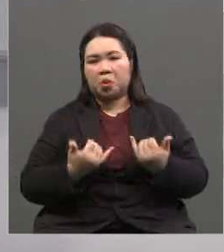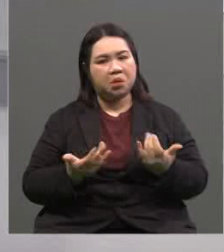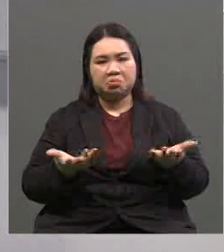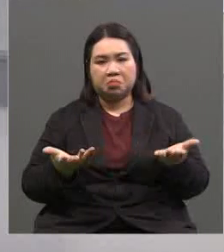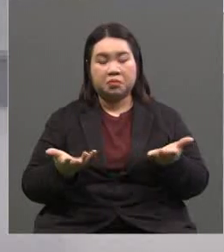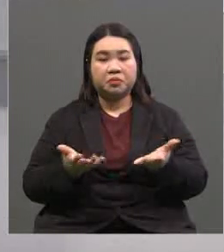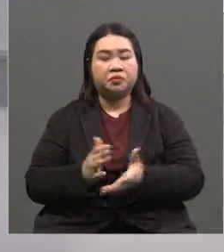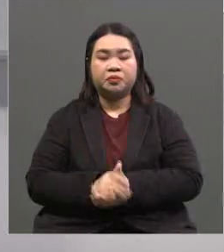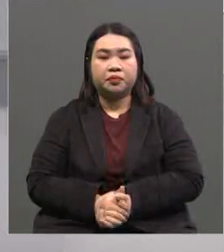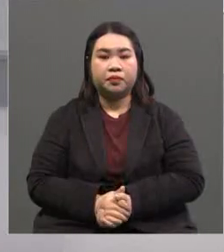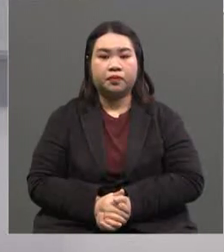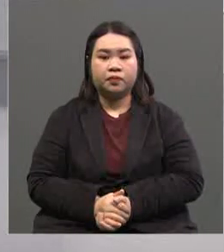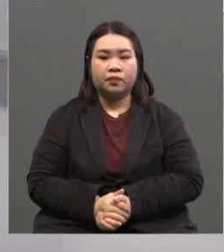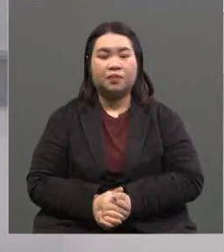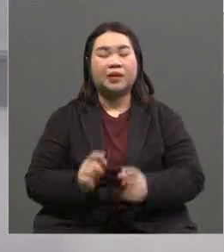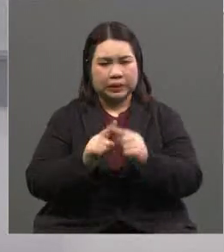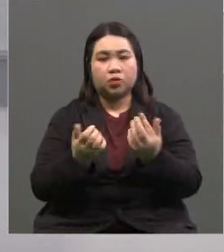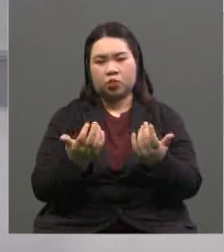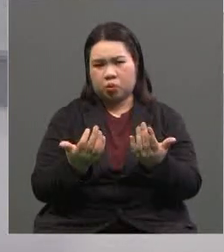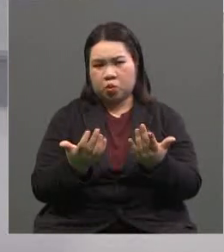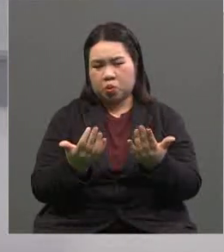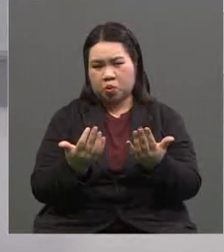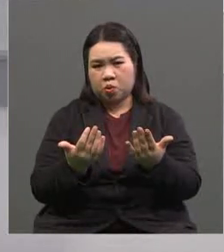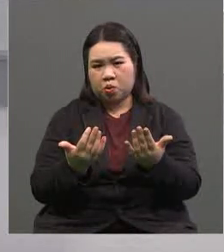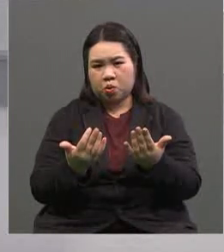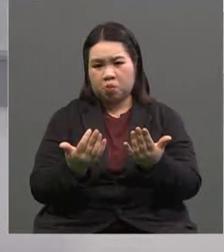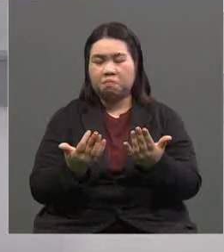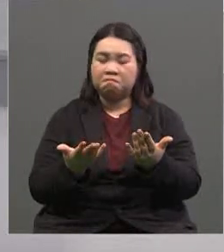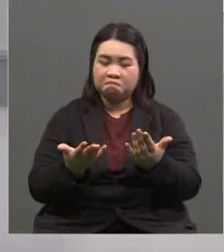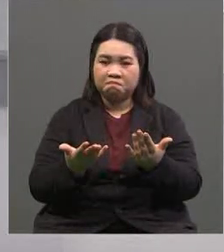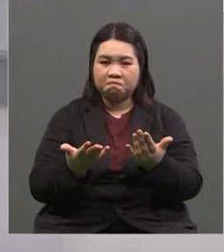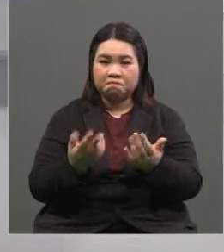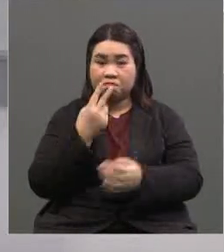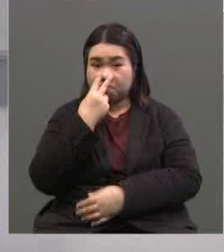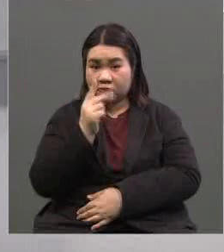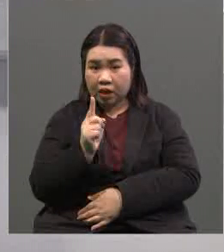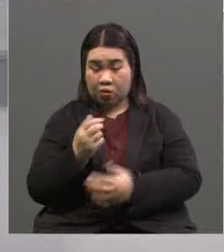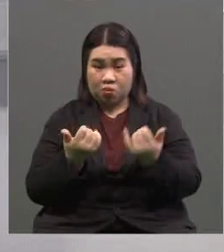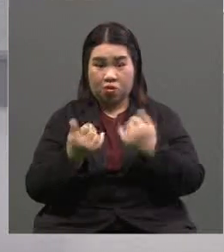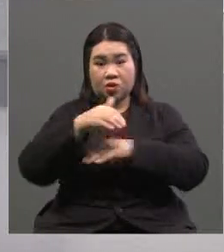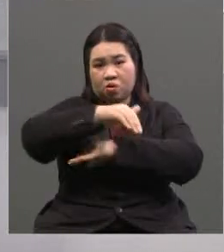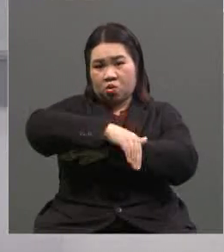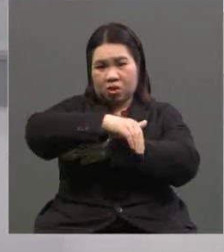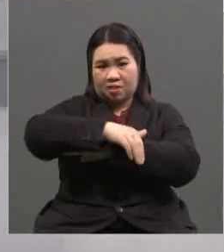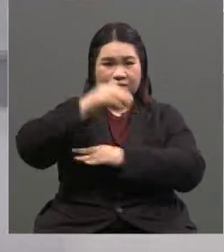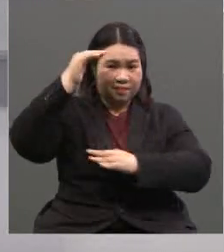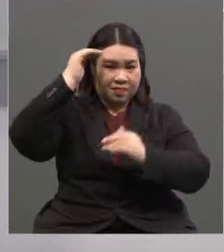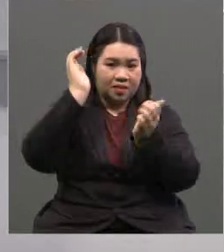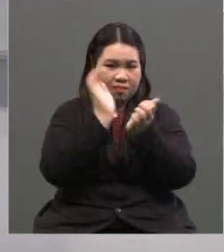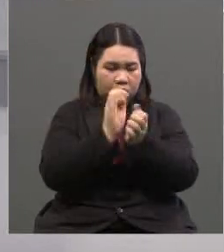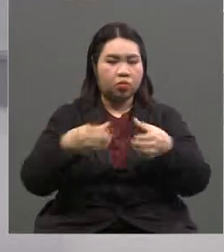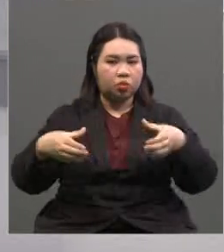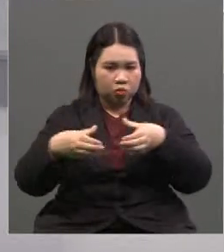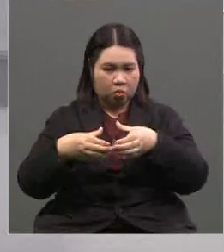มจะรับสารภาพแบบนี ้ แต่ต้องรอดูนะเพราะว่ายังคงต้องเห็นบอกว่าเย็นเนี้ยบิ๊กโจ๊กและคณะเจ้าหน้า